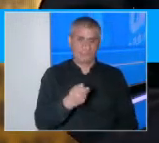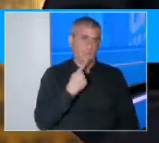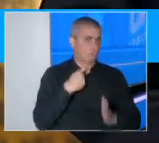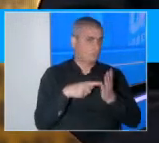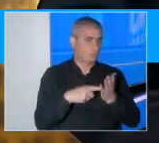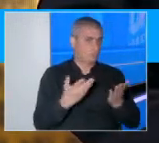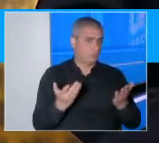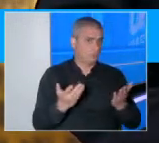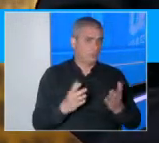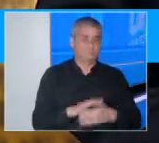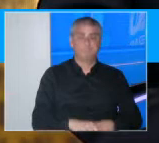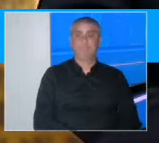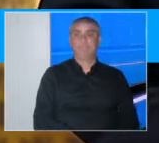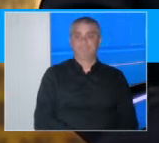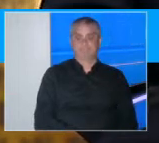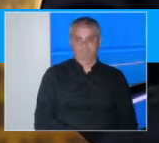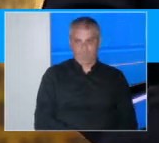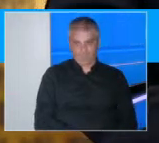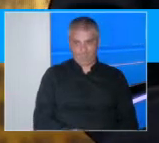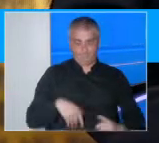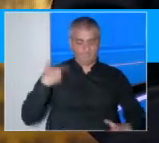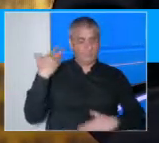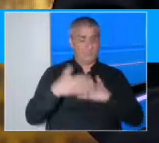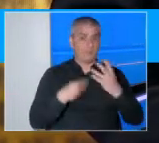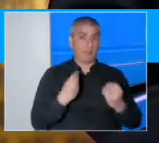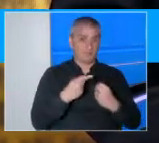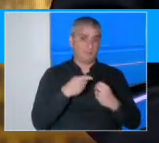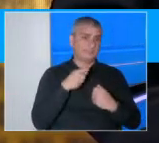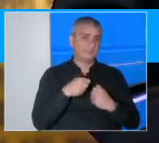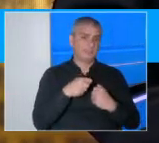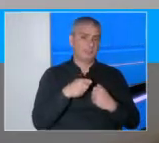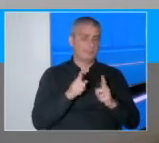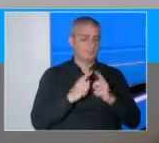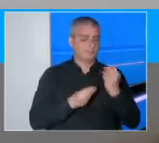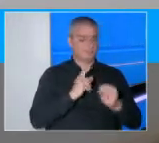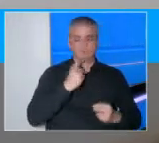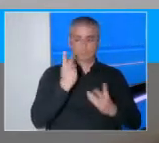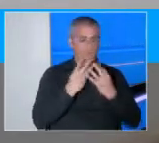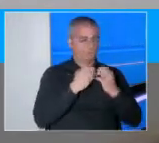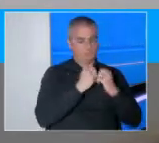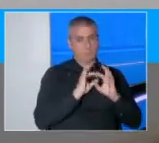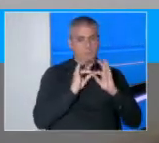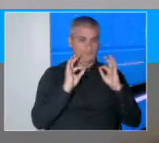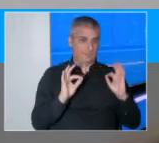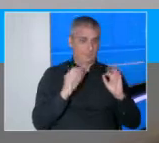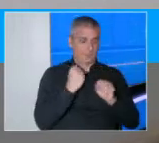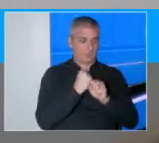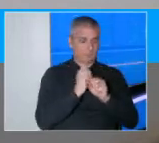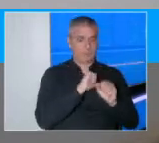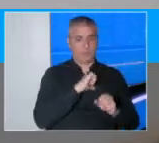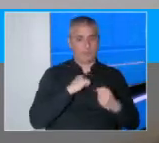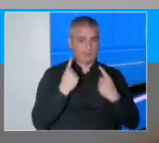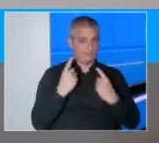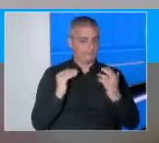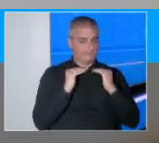לדוגמה? אז ככה, במהלך המשחק, זה בעצם משחק שכל משפחה מתחילה, עושה את זה עם עצמה, ככה